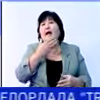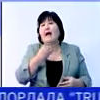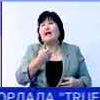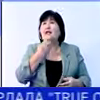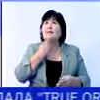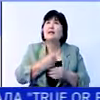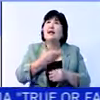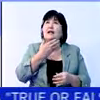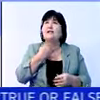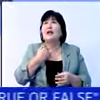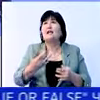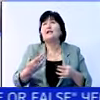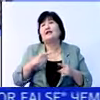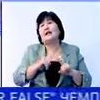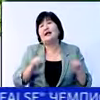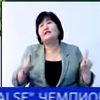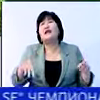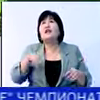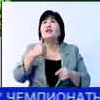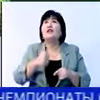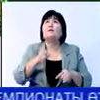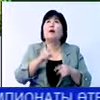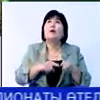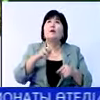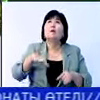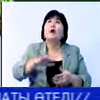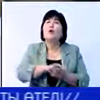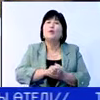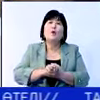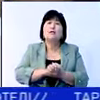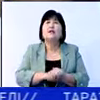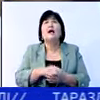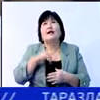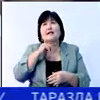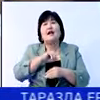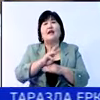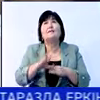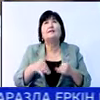әзілмен жарасымды қалжыңды айтылды. Ең бастысы бауырлас елдердің достығы дәріптелді.